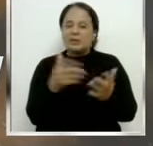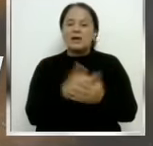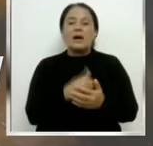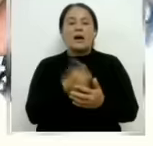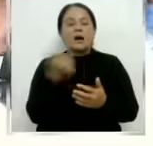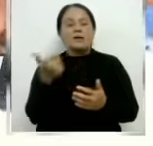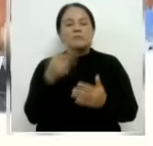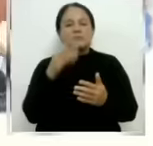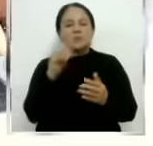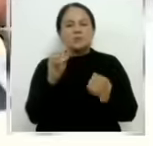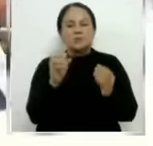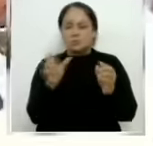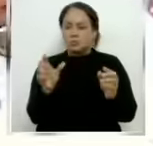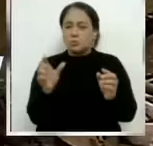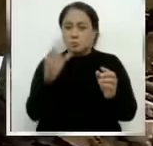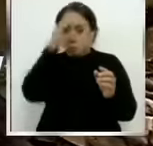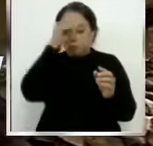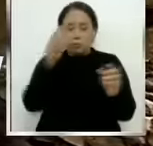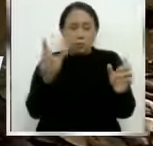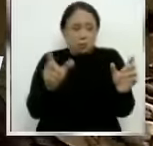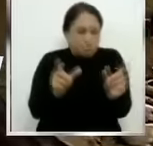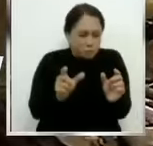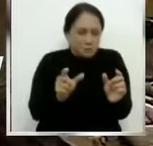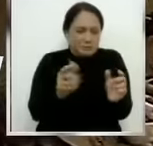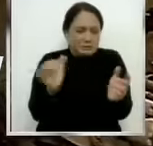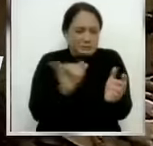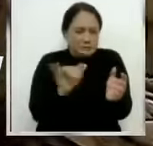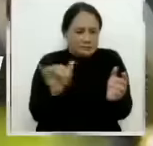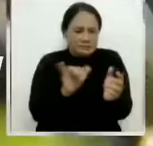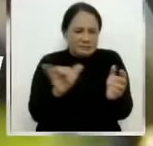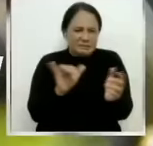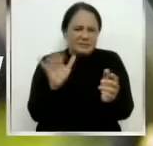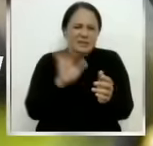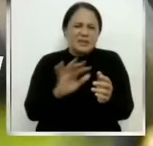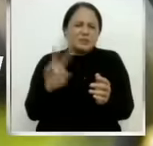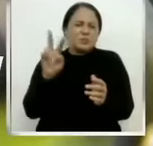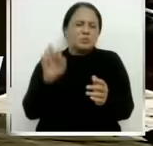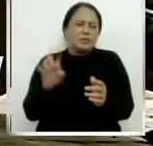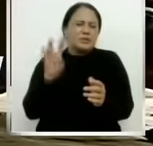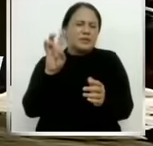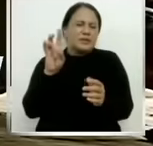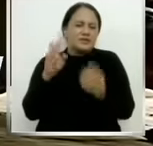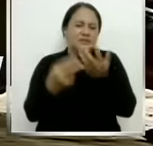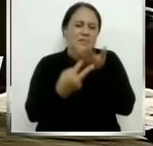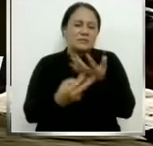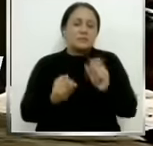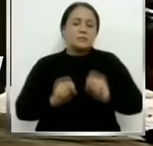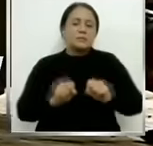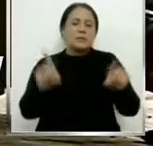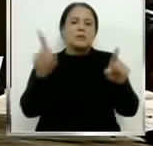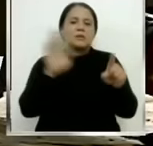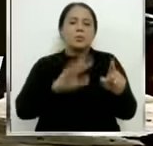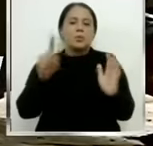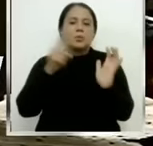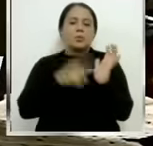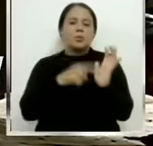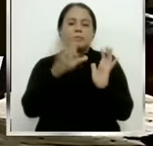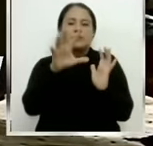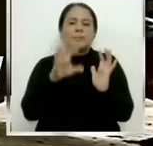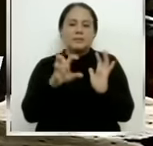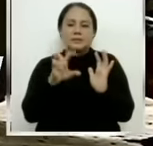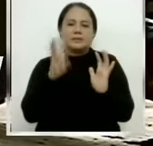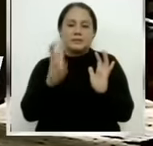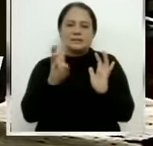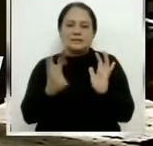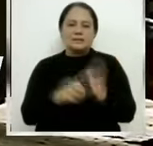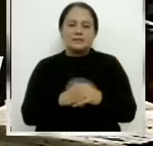sa mga babae. Ang alimango ni Annabella na may bigat na halos 2.7 kilos, kanya raw na ibenta sa halagang 1,560 pesos. Umaabot yan